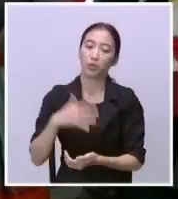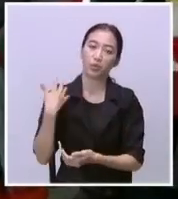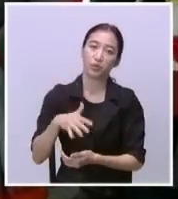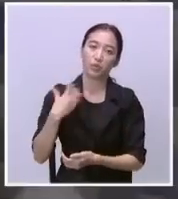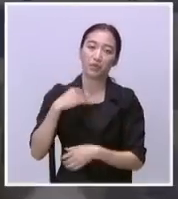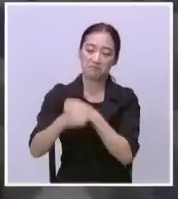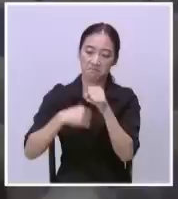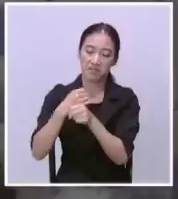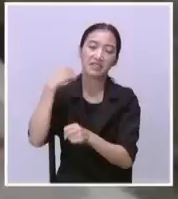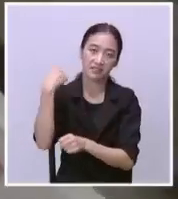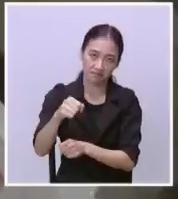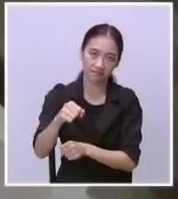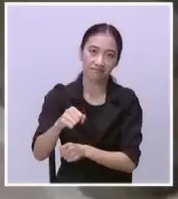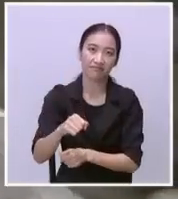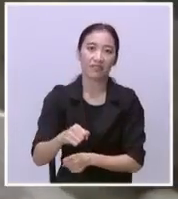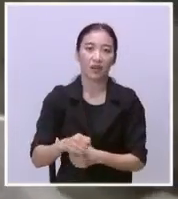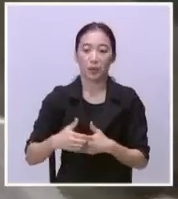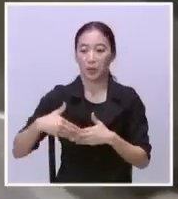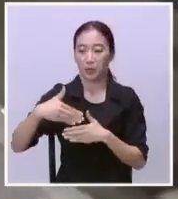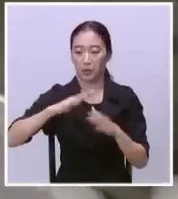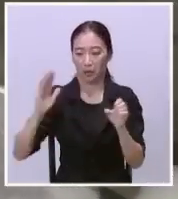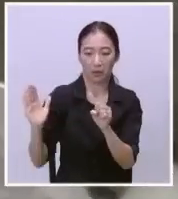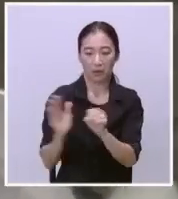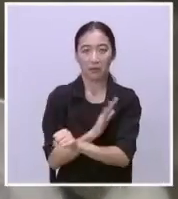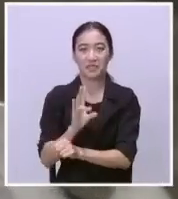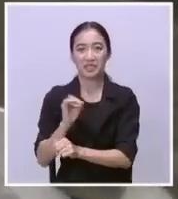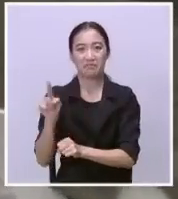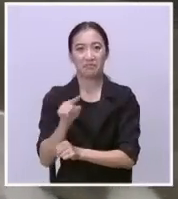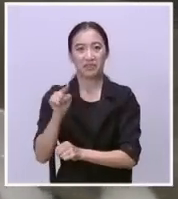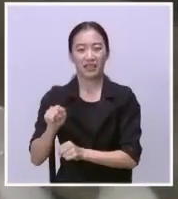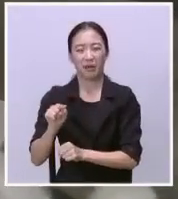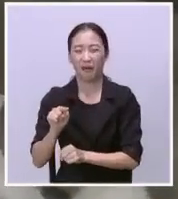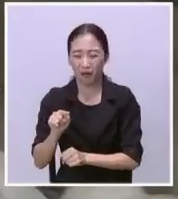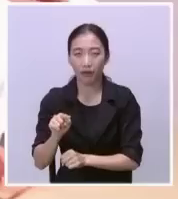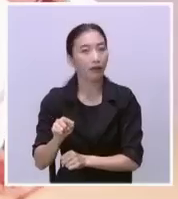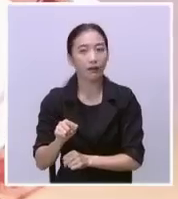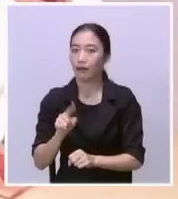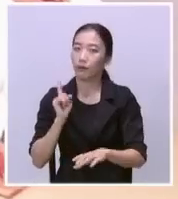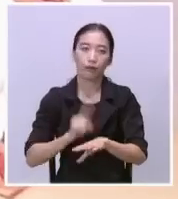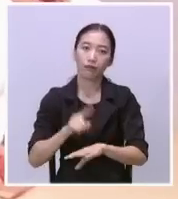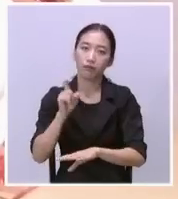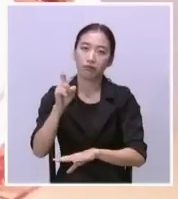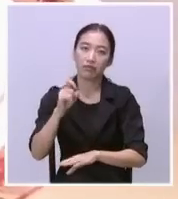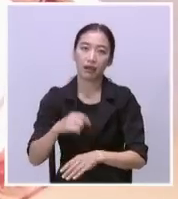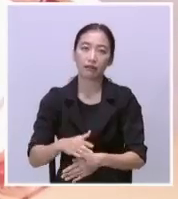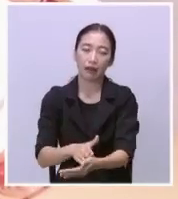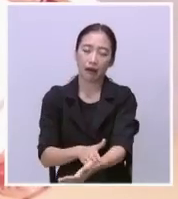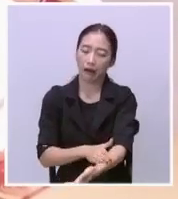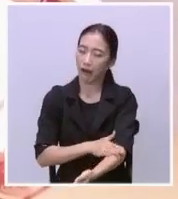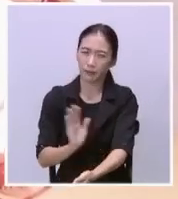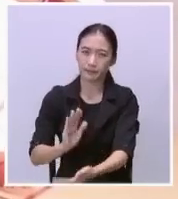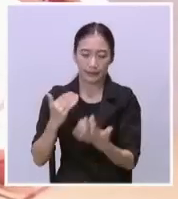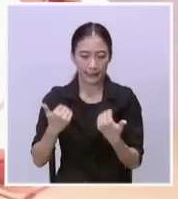เดียวนะคะ10ปีค่ะกว่าจะฉีดได้จนเกิดภาวะภูมิคุ้มกันหมู่นะคะเพราะฉะนั้นมันช้าเกินไปแล้วค่ะนี่เป็นเหตุผลที่ทำไมรัฐบาล